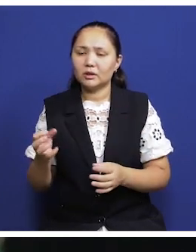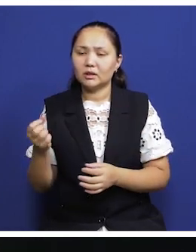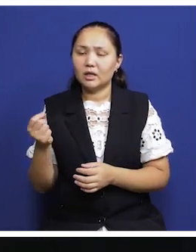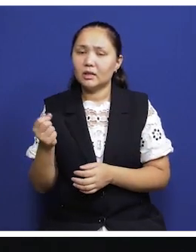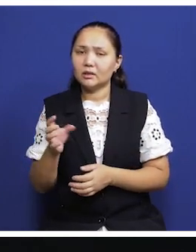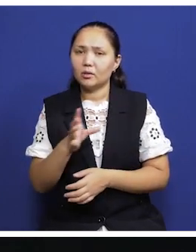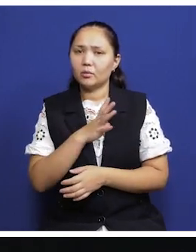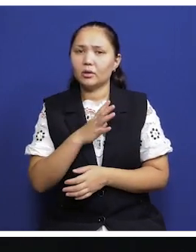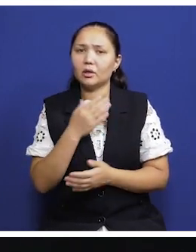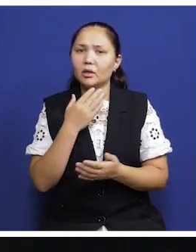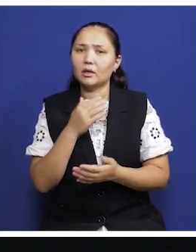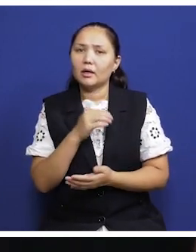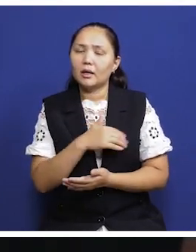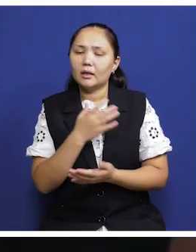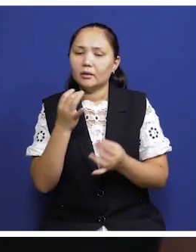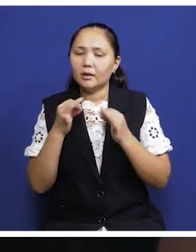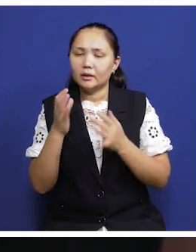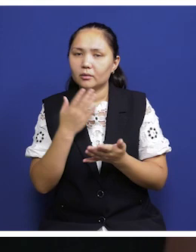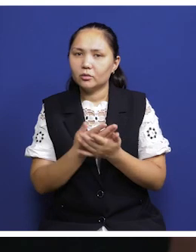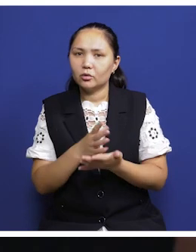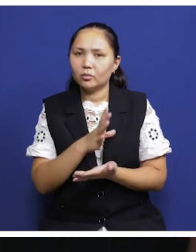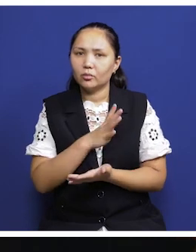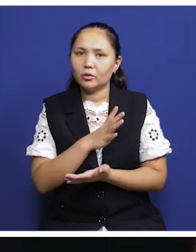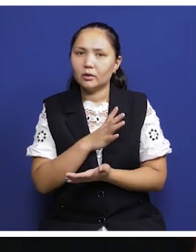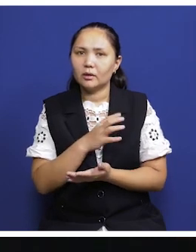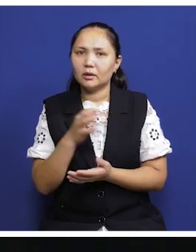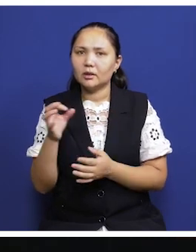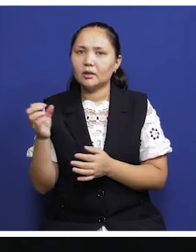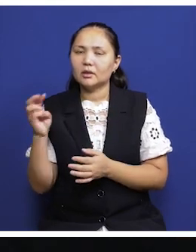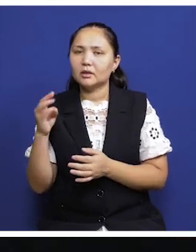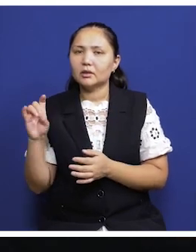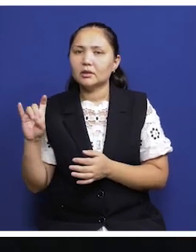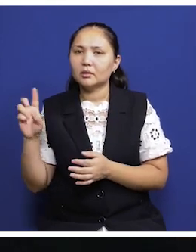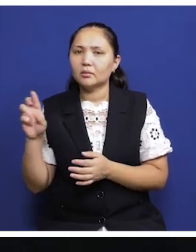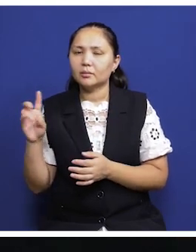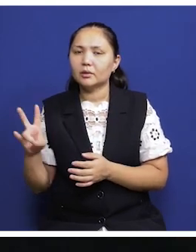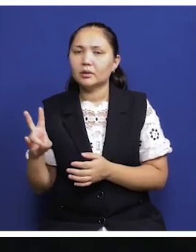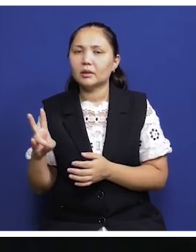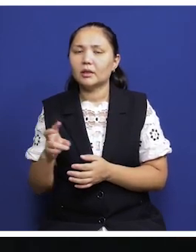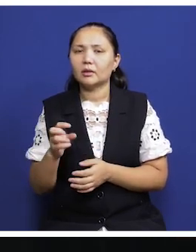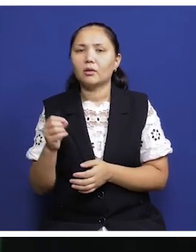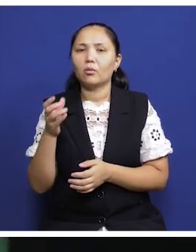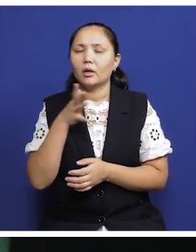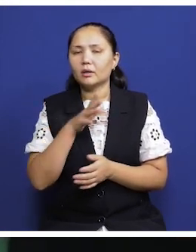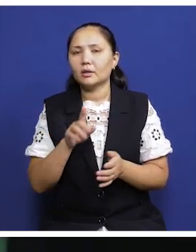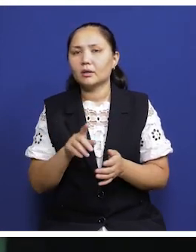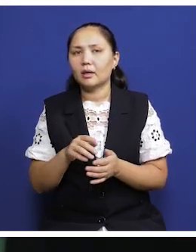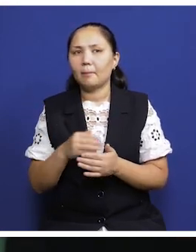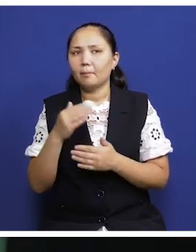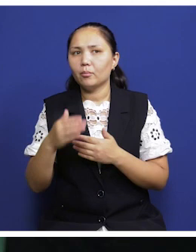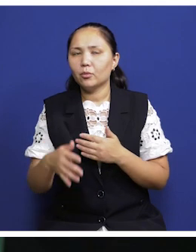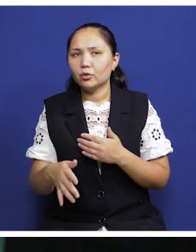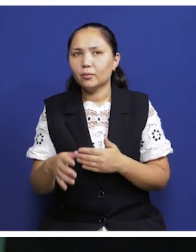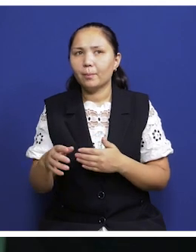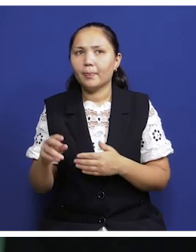айтатын ұсынысым бар. Осы мәселелерді сол шыбын шіркей шығып айтқанда дер кезінде істейін десе жұмыстар, қаражаты басқасы бір